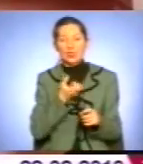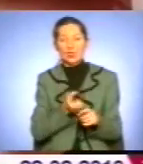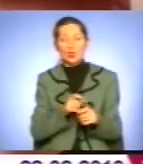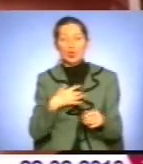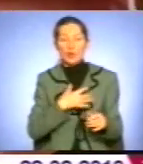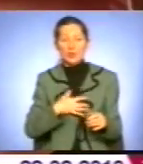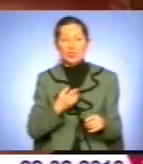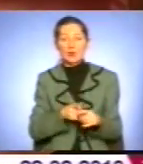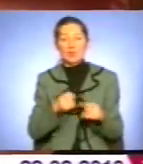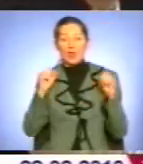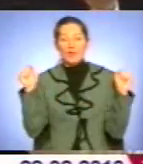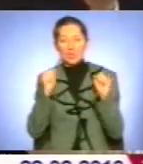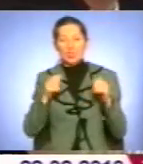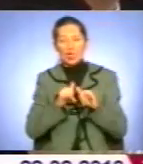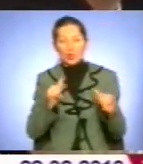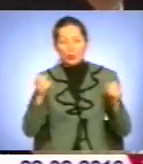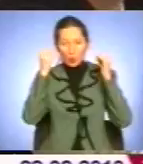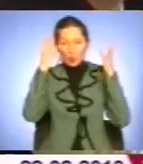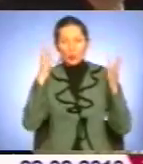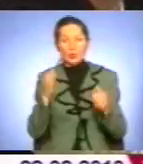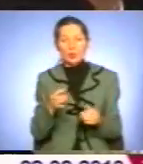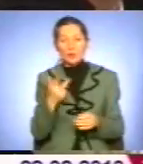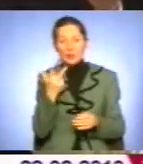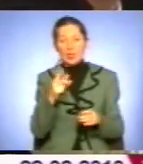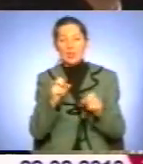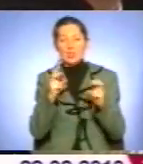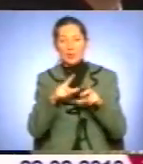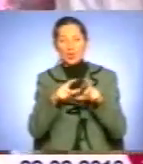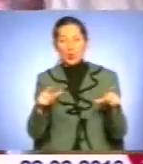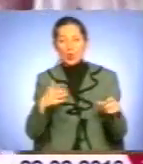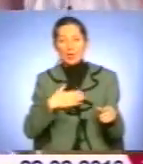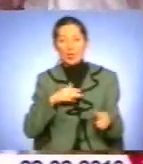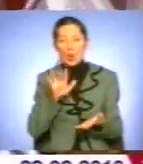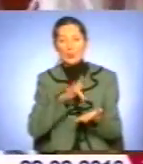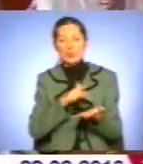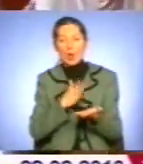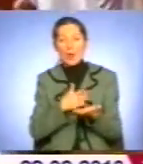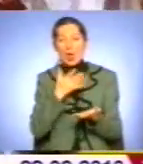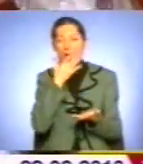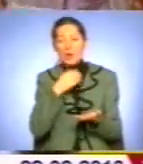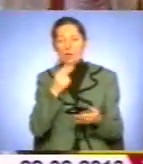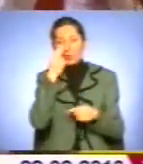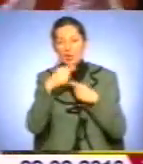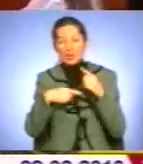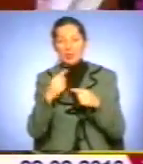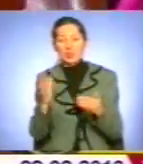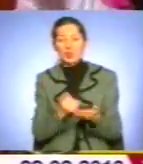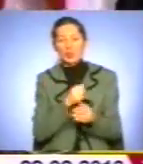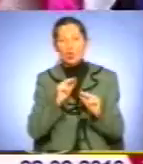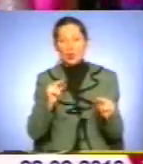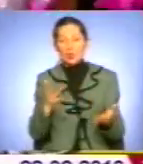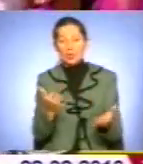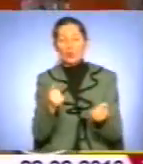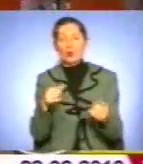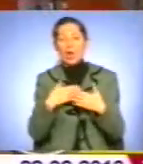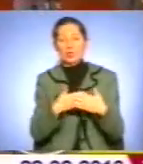Розвиток і культурний, перш за все. Третя спеціалізована школа нашого міста має гарні традиції і здобутки. Учні беруть активну